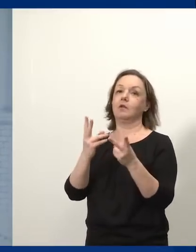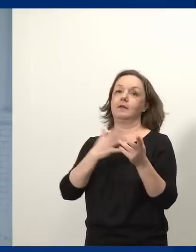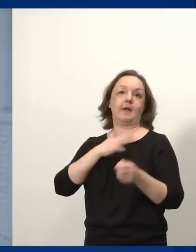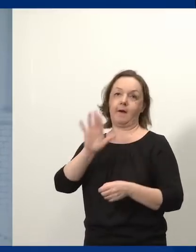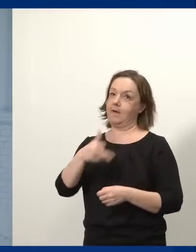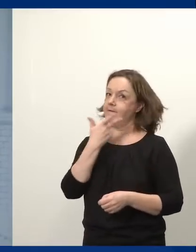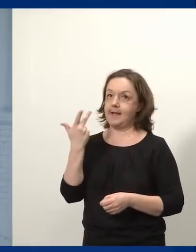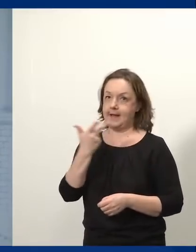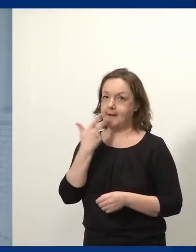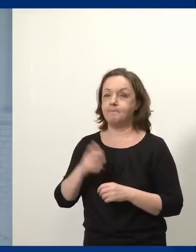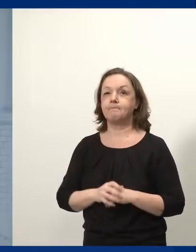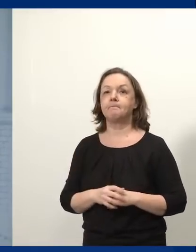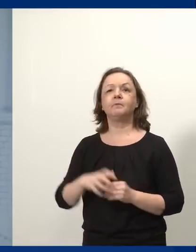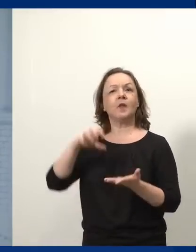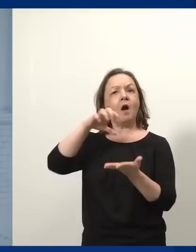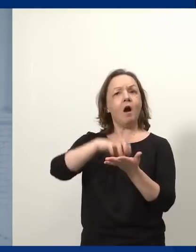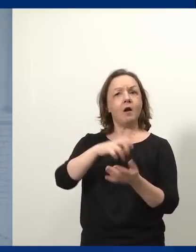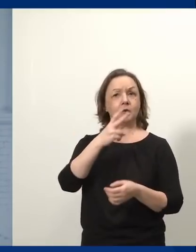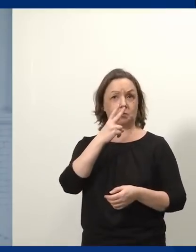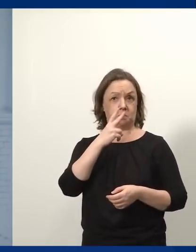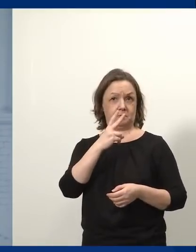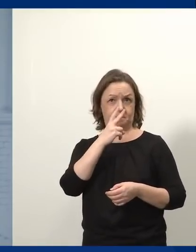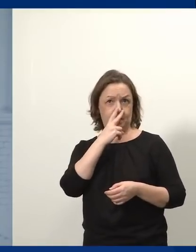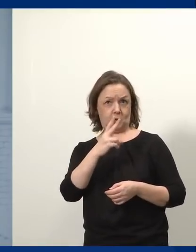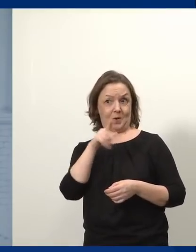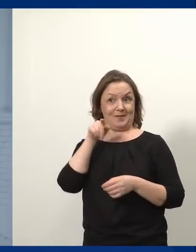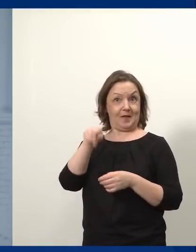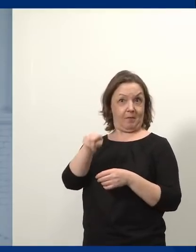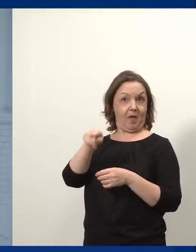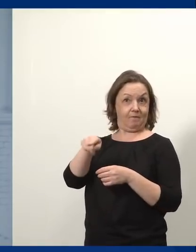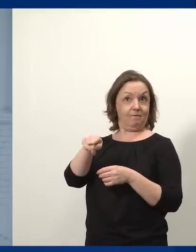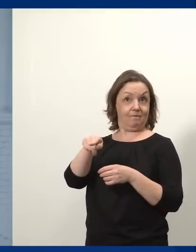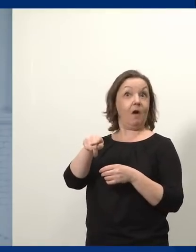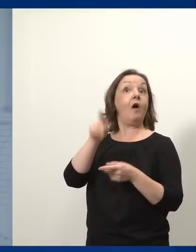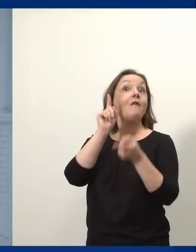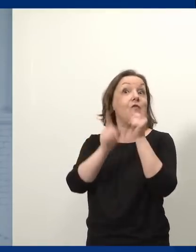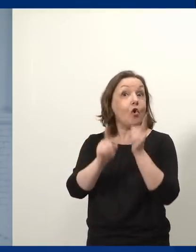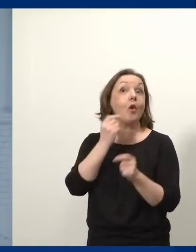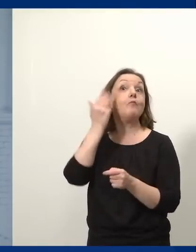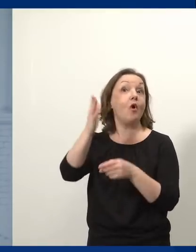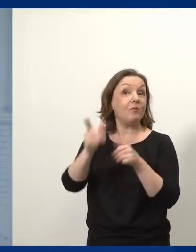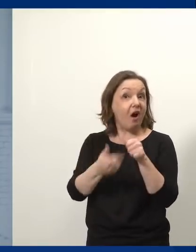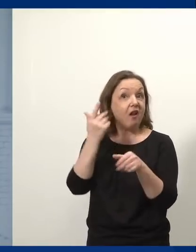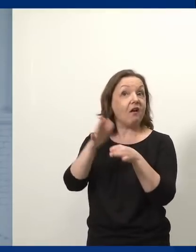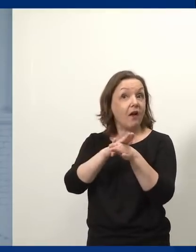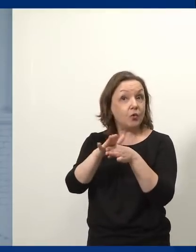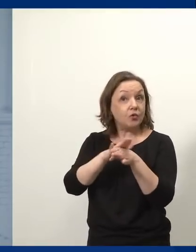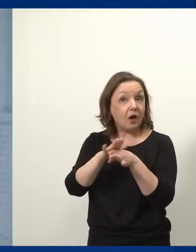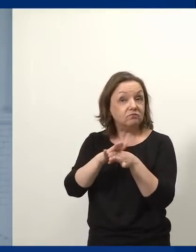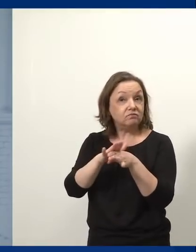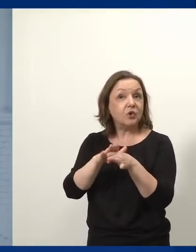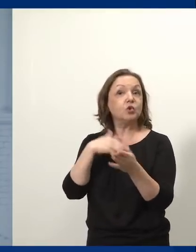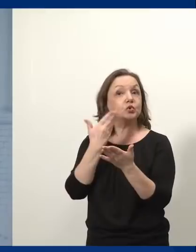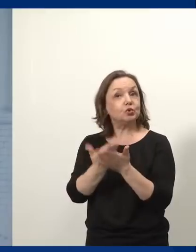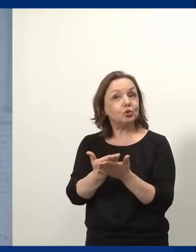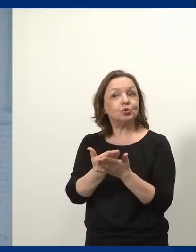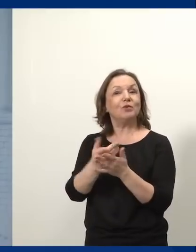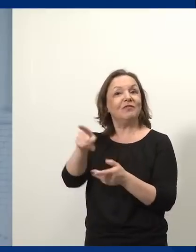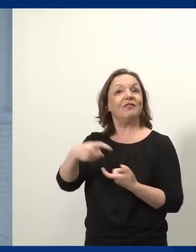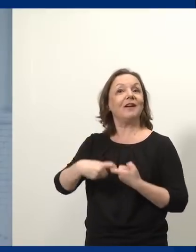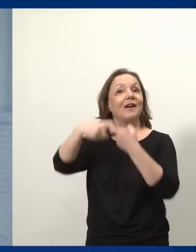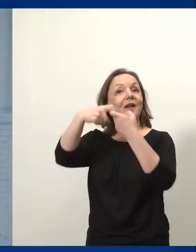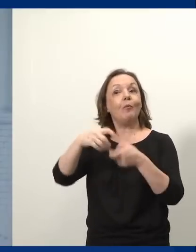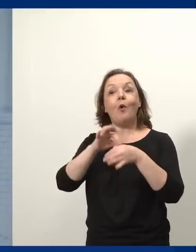Hallitus kuitenkin katsoo, ettei näiden toimivaltuuksien käyttöönottoa voida sulkea pois, sillä niiden käyttötarve